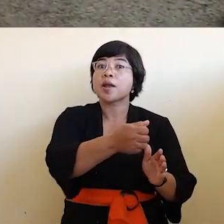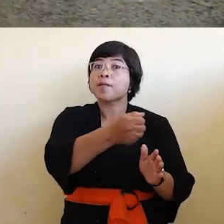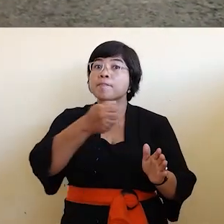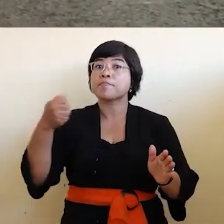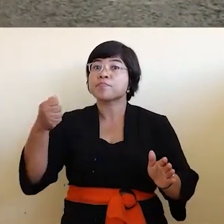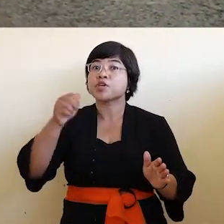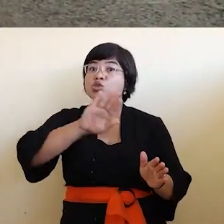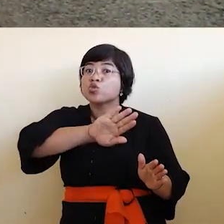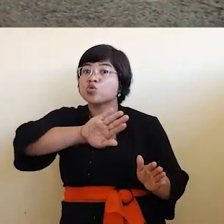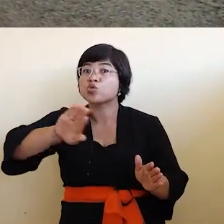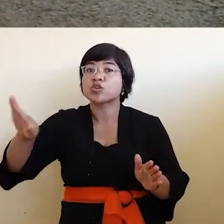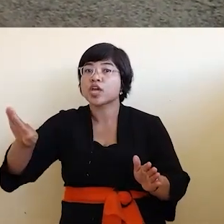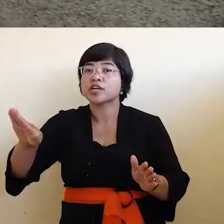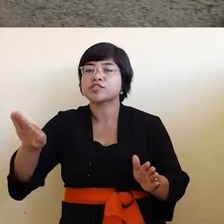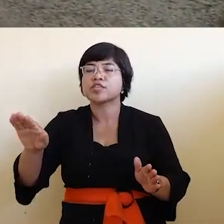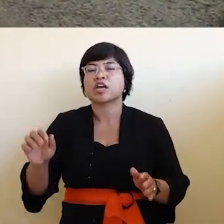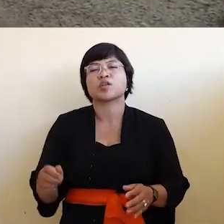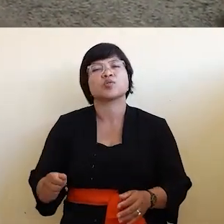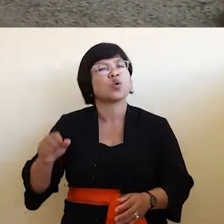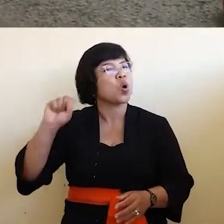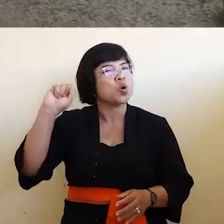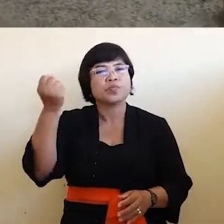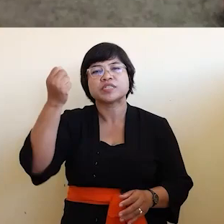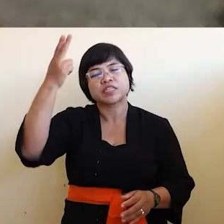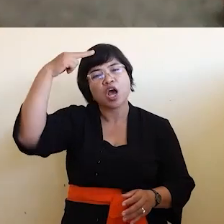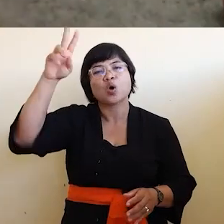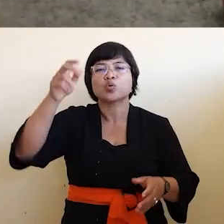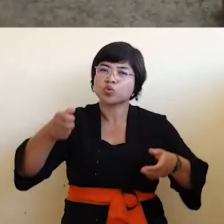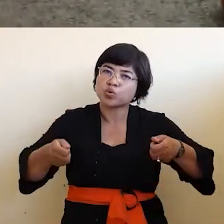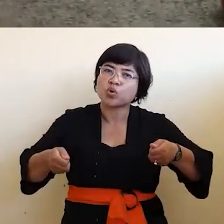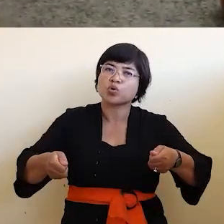Pintu geser dan cukup untuk kursi roda.